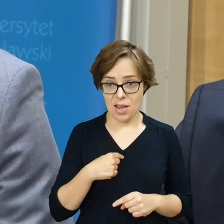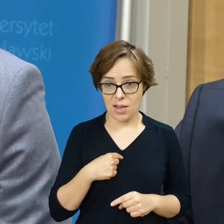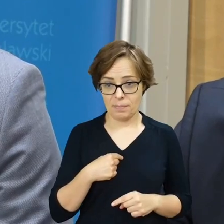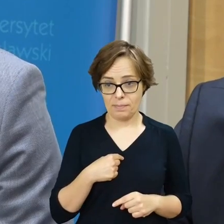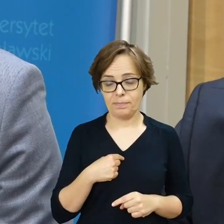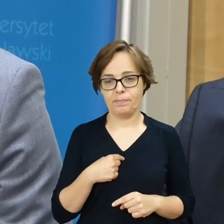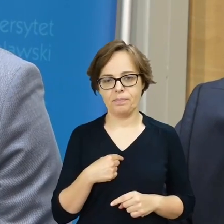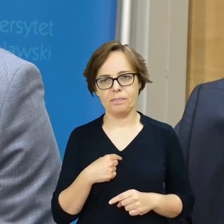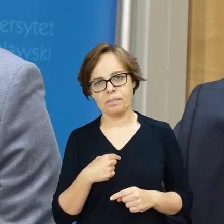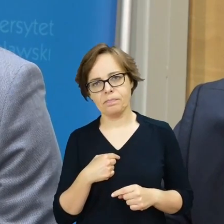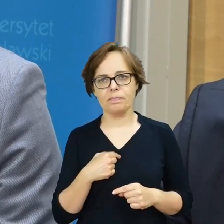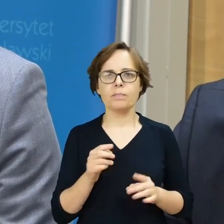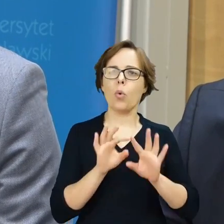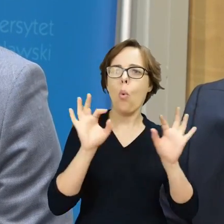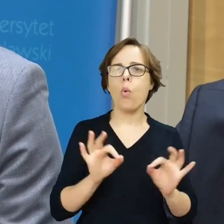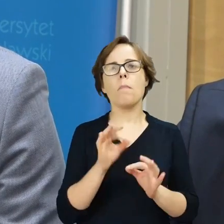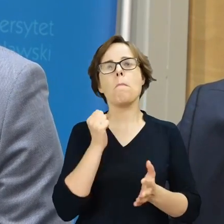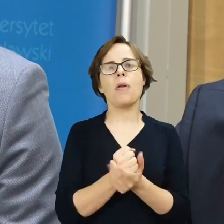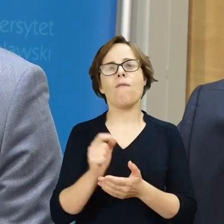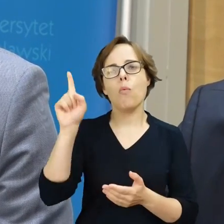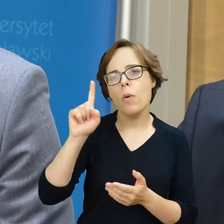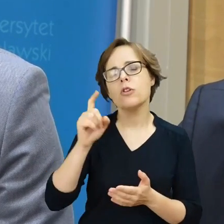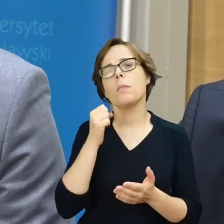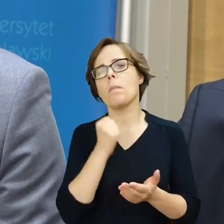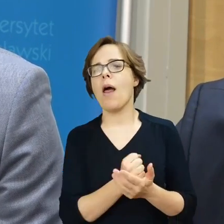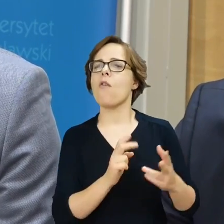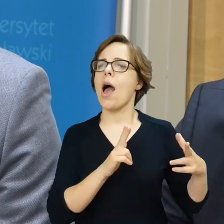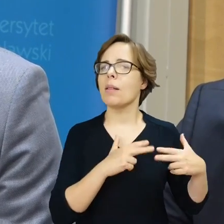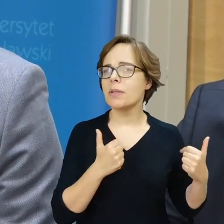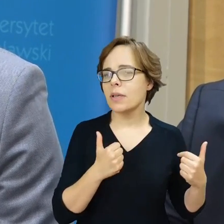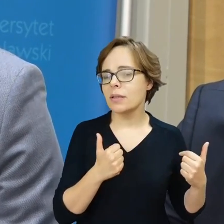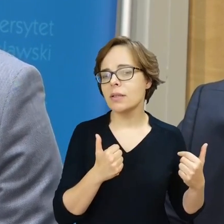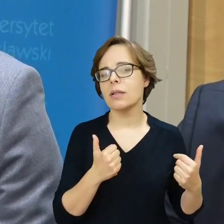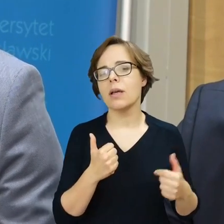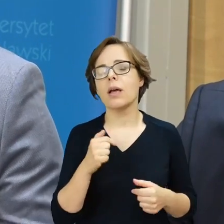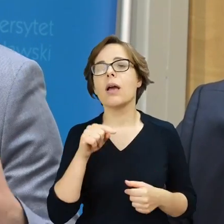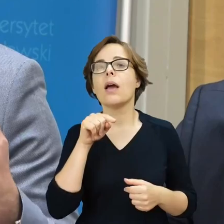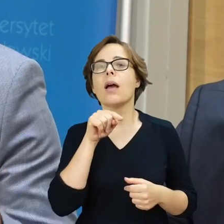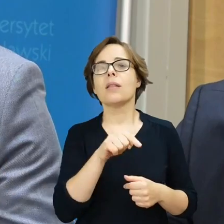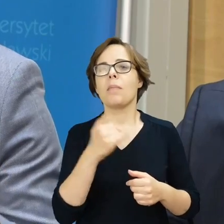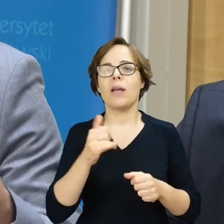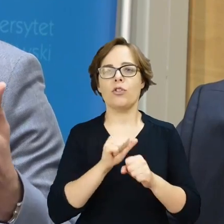szeroko rozumianego prawa publicznego czy prawa administracyjnego do czynienia ze stosunkami władczymi. Czyli ten